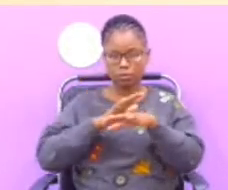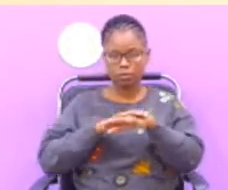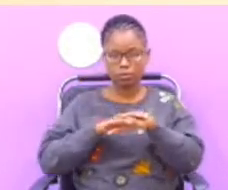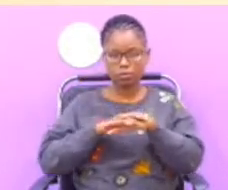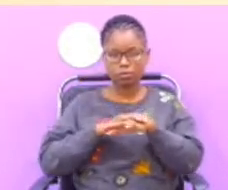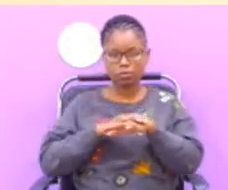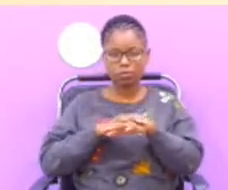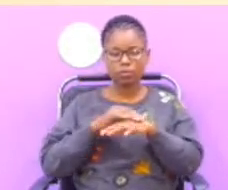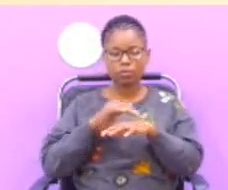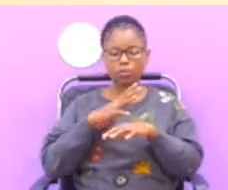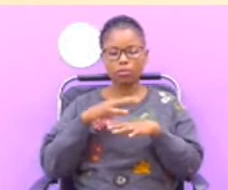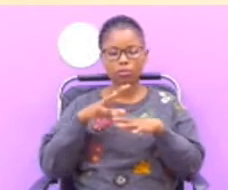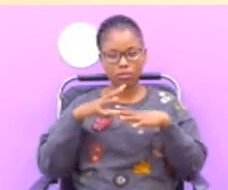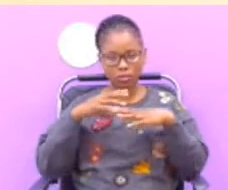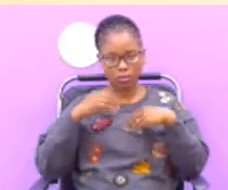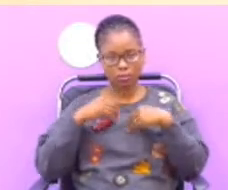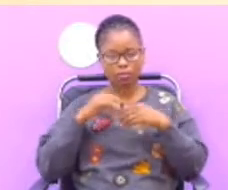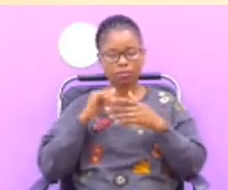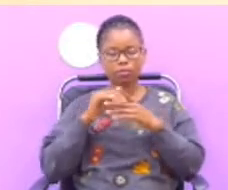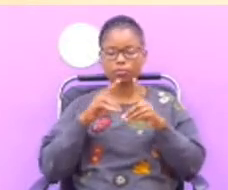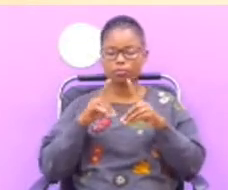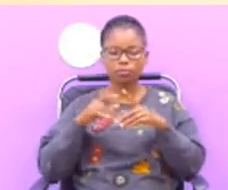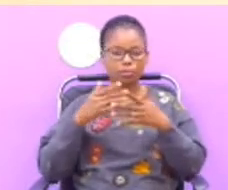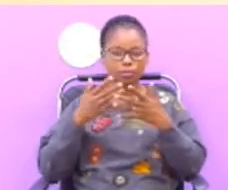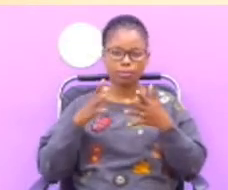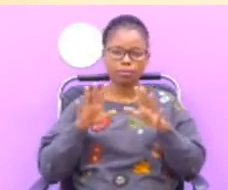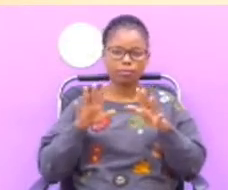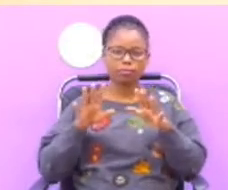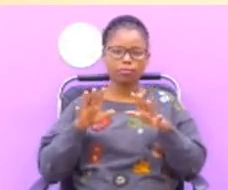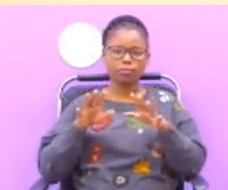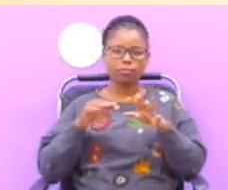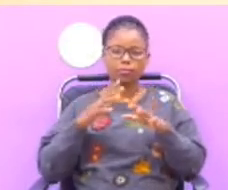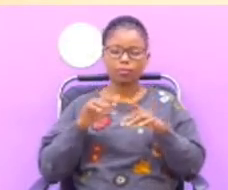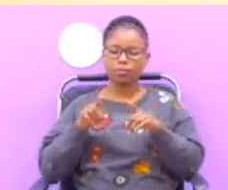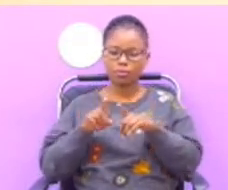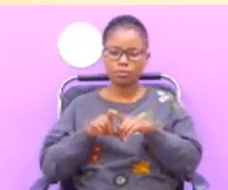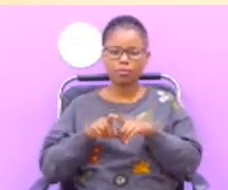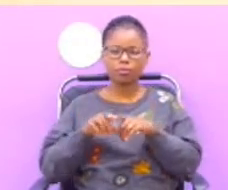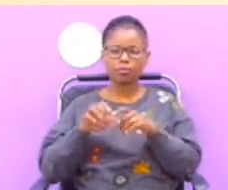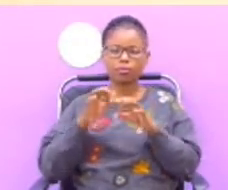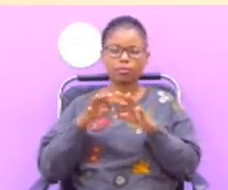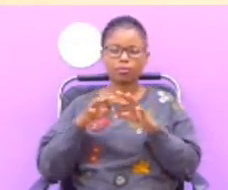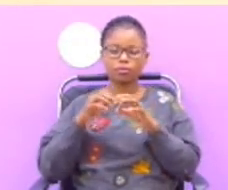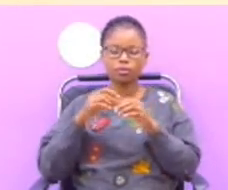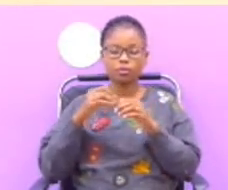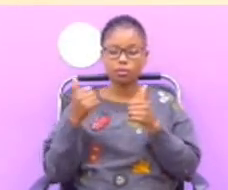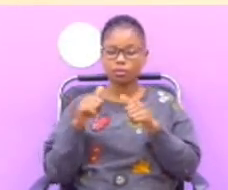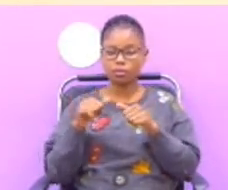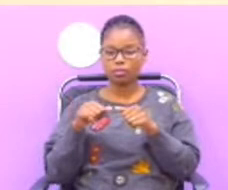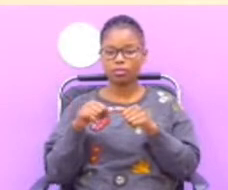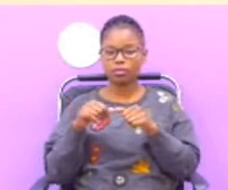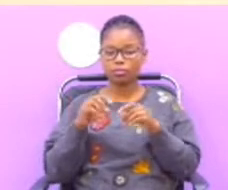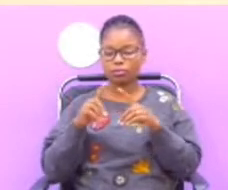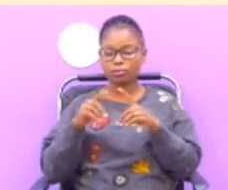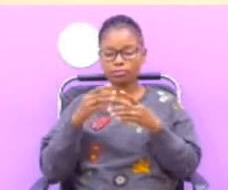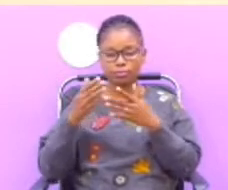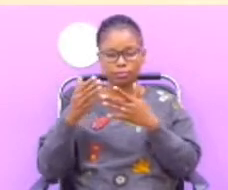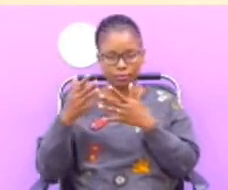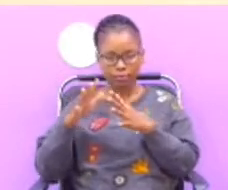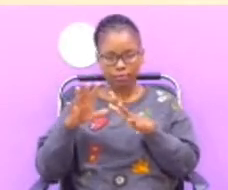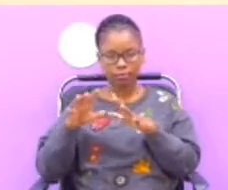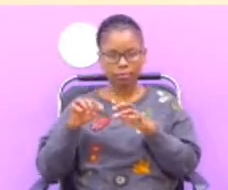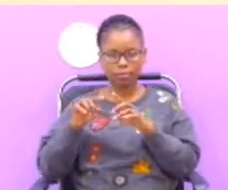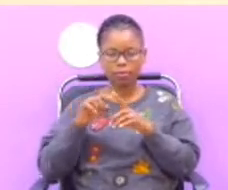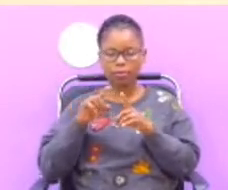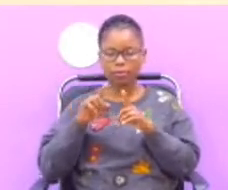ni wekirwo na waringirwo kiama ugetikira ni waringirwo kiama na ukagia na uhoro ucio wa kwira